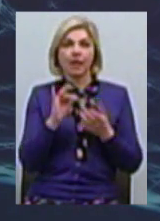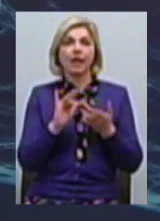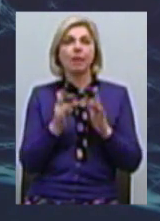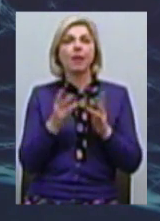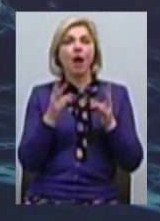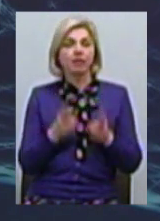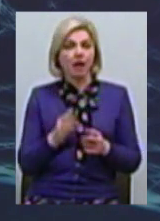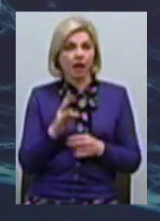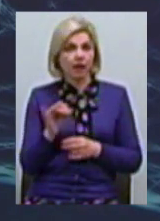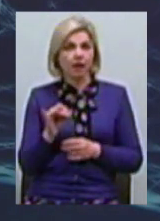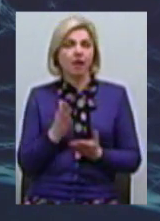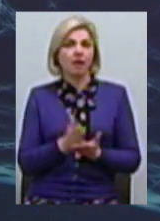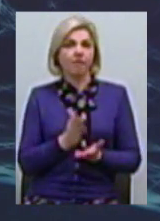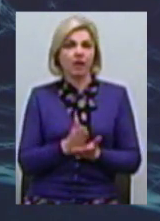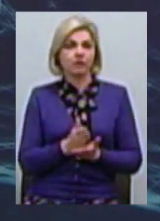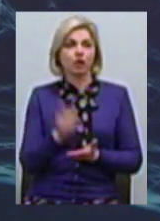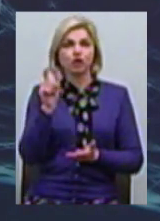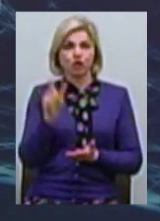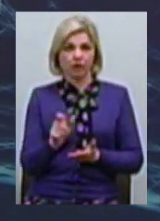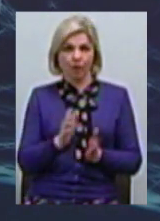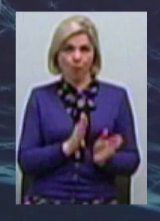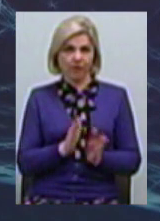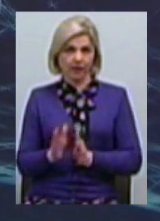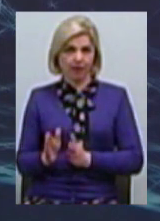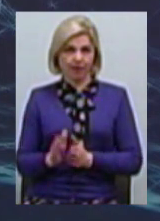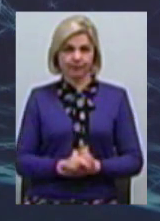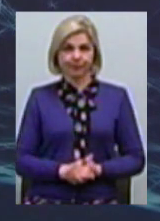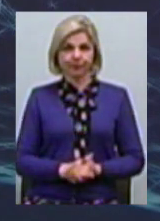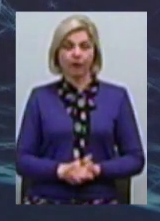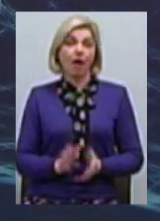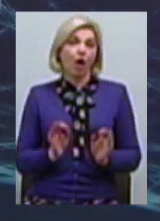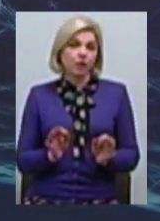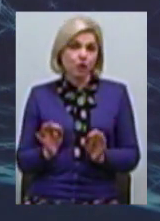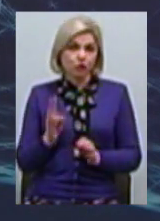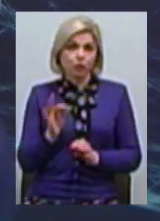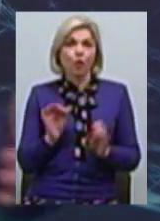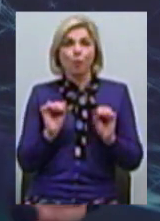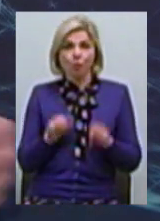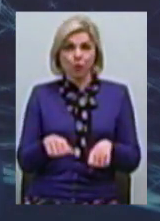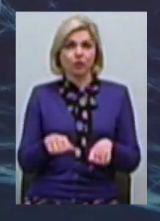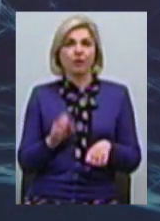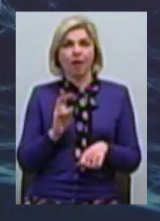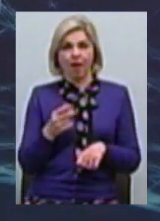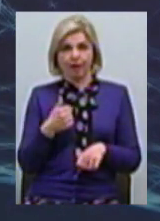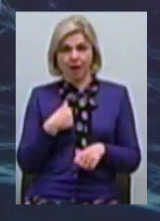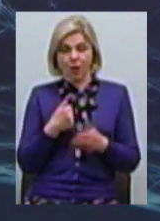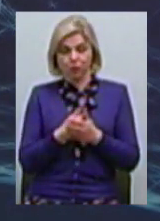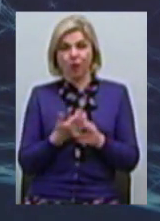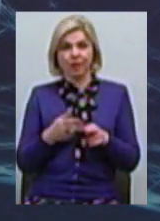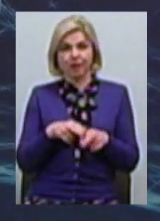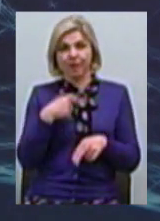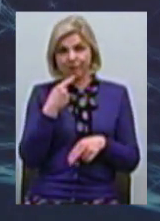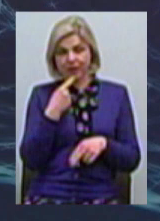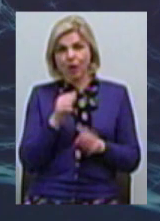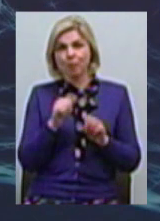кибератаки является человеческое поведение. То есть, конечно, можно, как я уже до этого говорил, допустим,